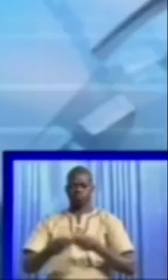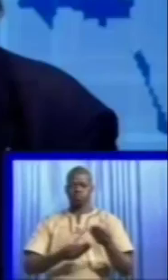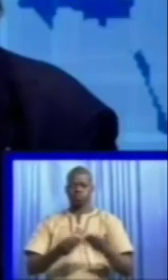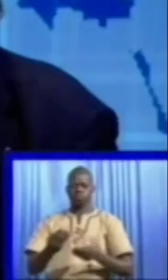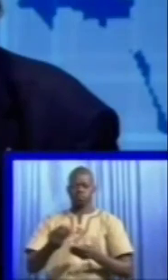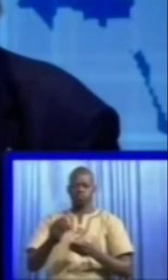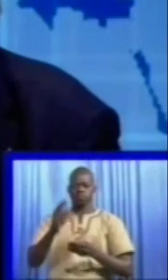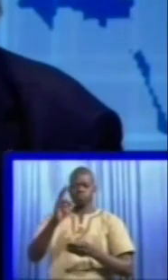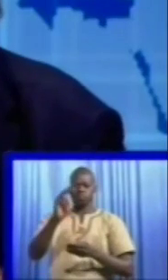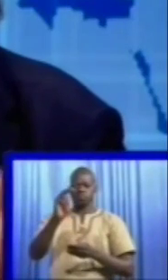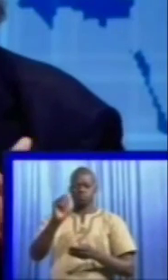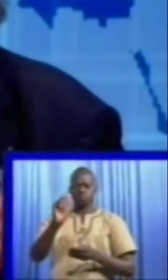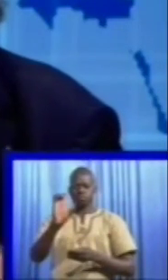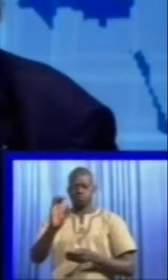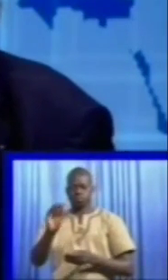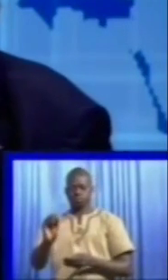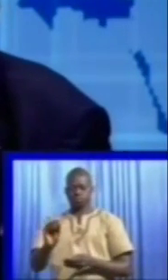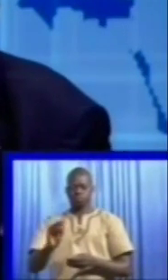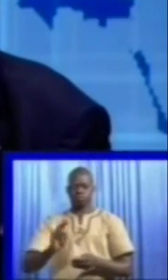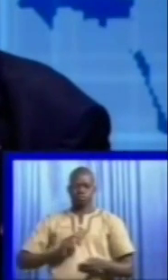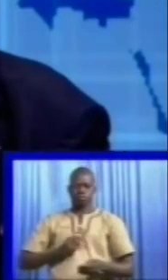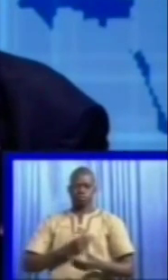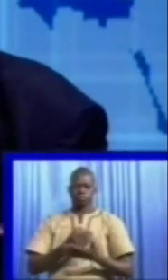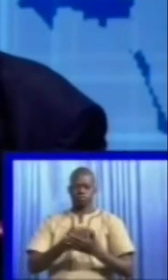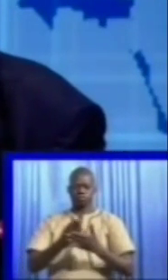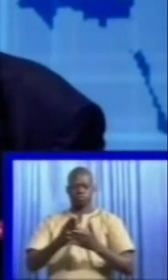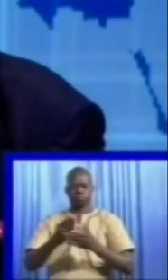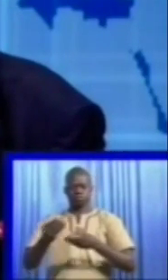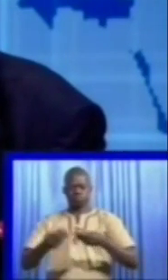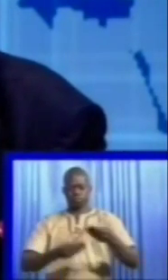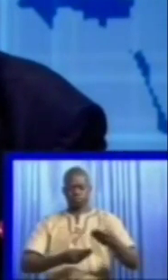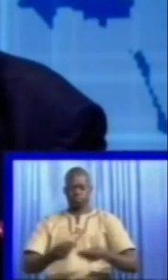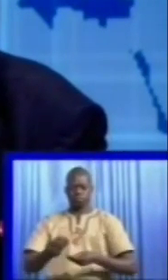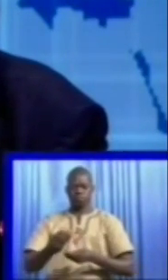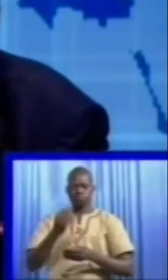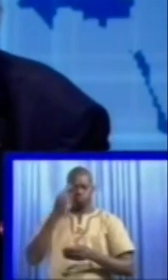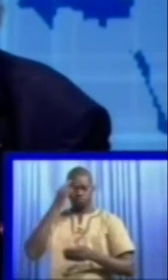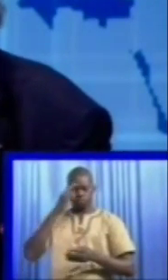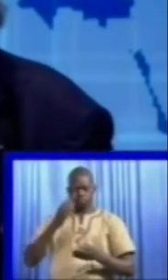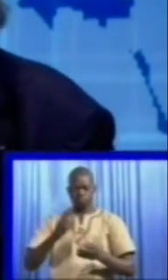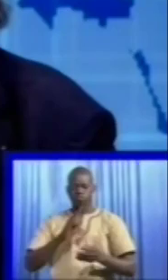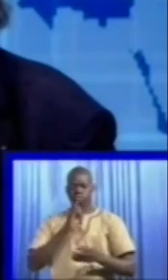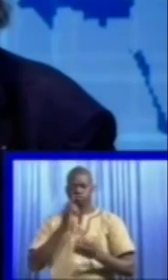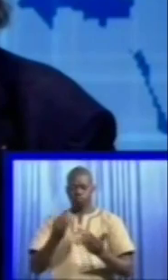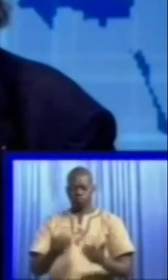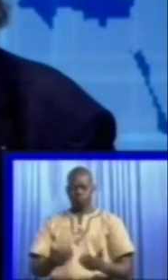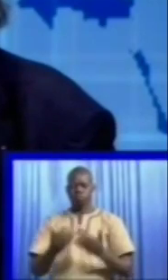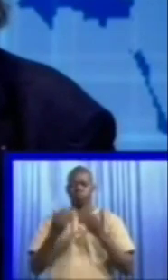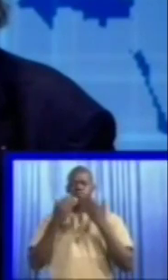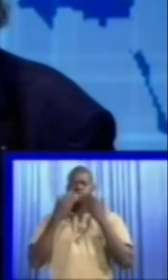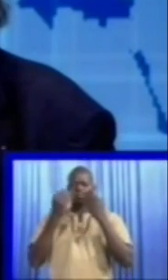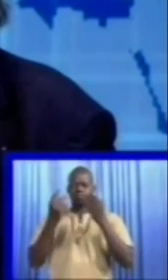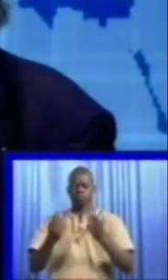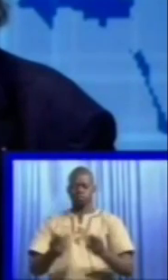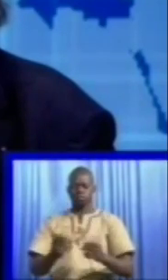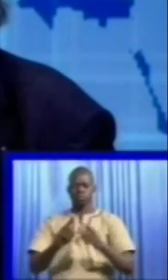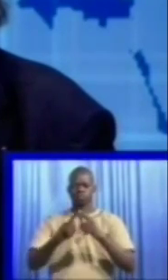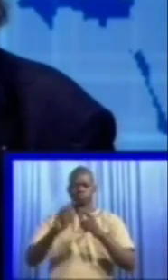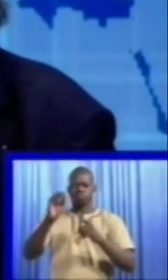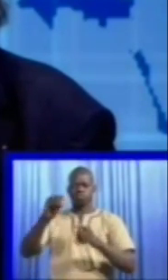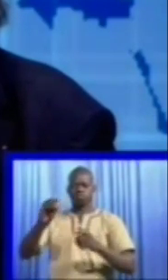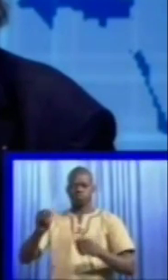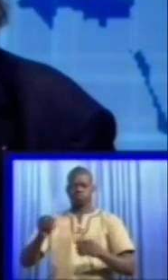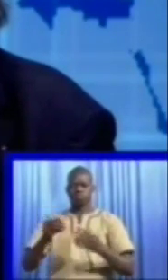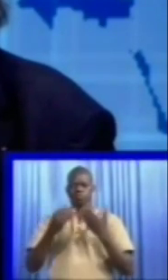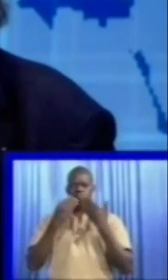UACO et nous nous enrichissons mutuellement. C'est pour ça que nous sommes là. Merci déjà pour votre présence à Ouagadougou. Et puis